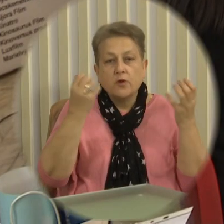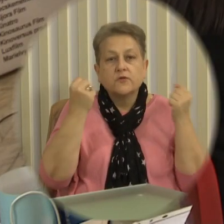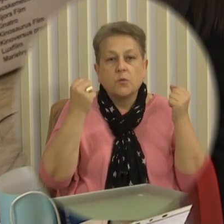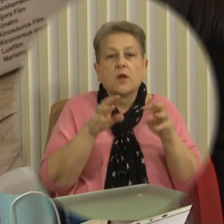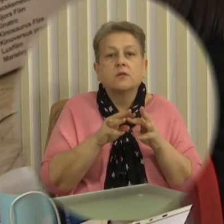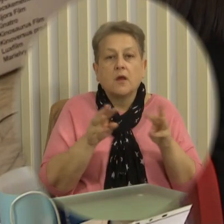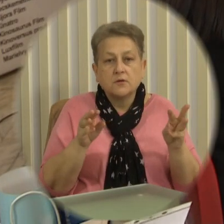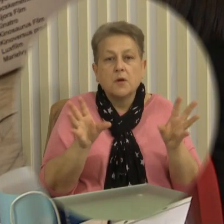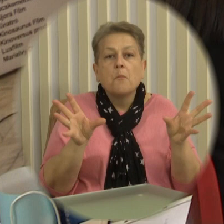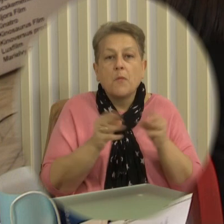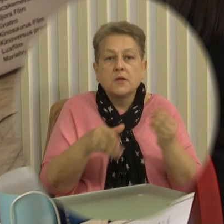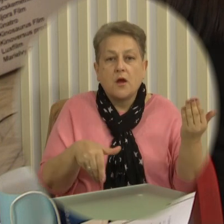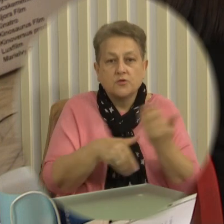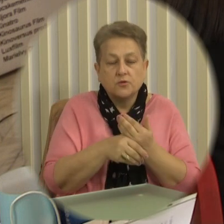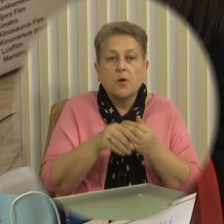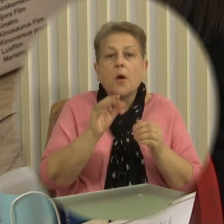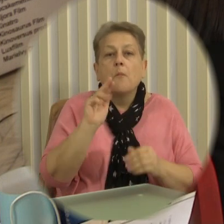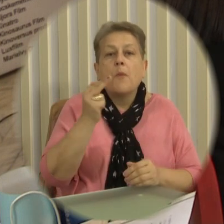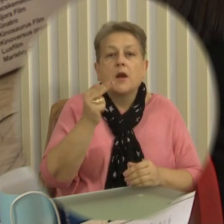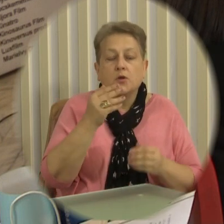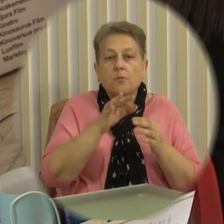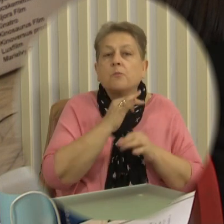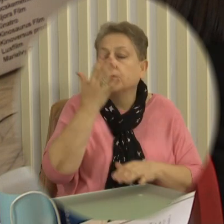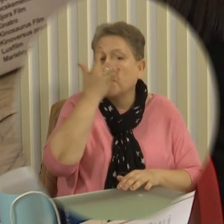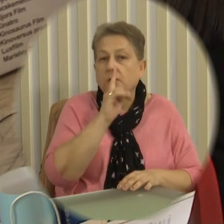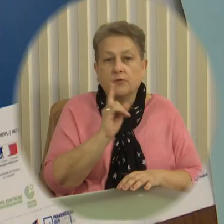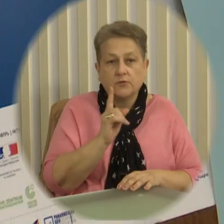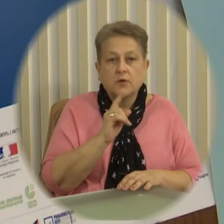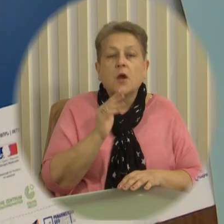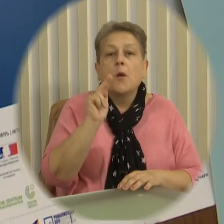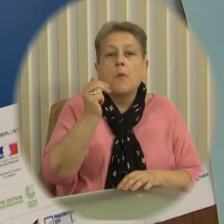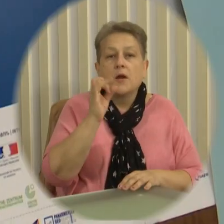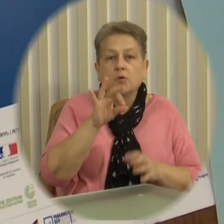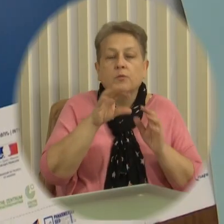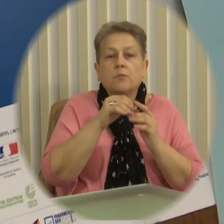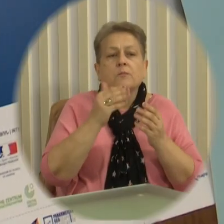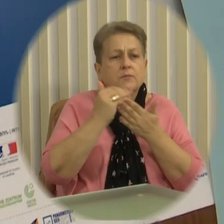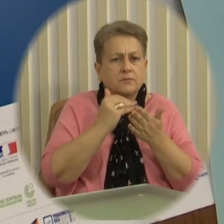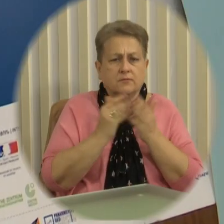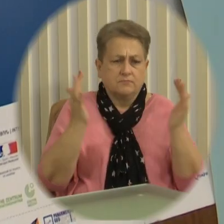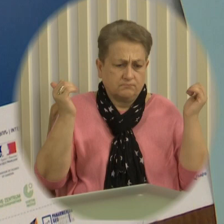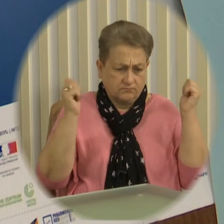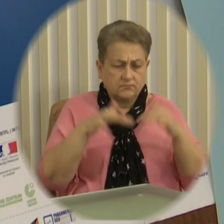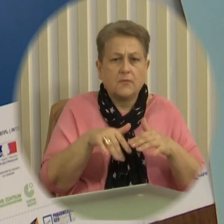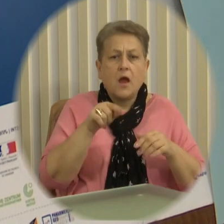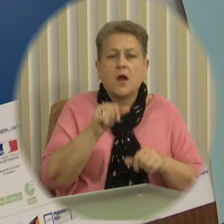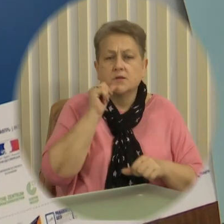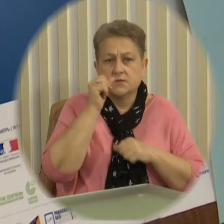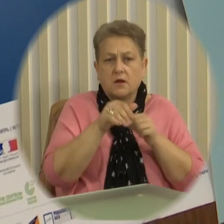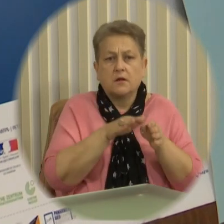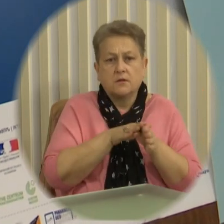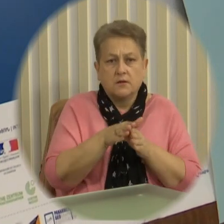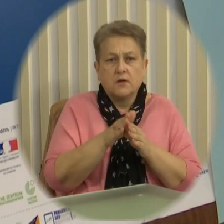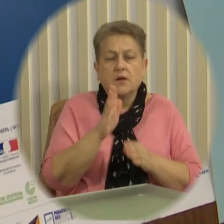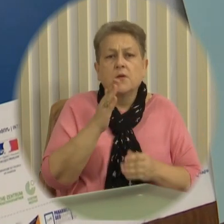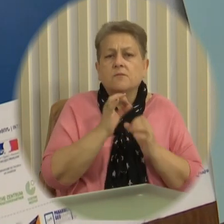սպորտի նախարարության աջակցությամբ։ Փառատոնի հիմնական նպատակներից մեկը փառատոնային ծրագրի ապակենտրոնացումն է։ Այս տարի իրականացվելու